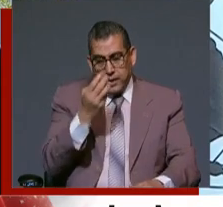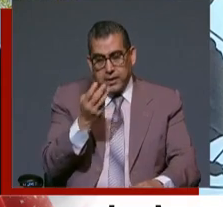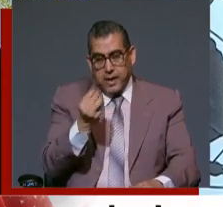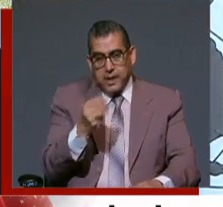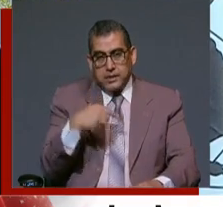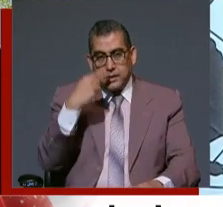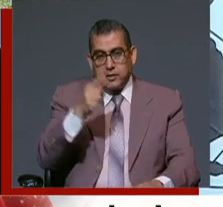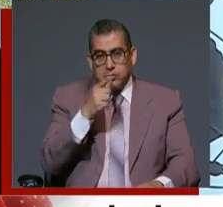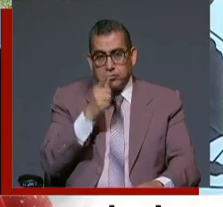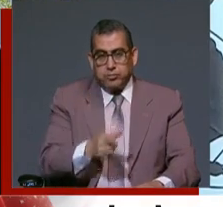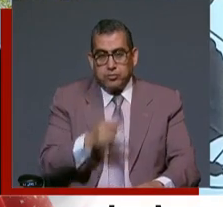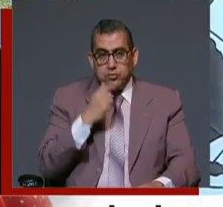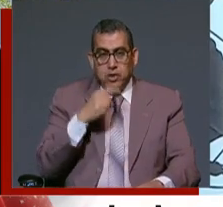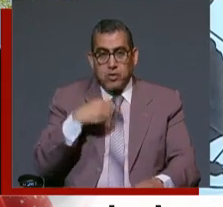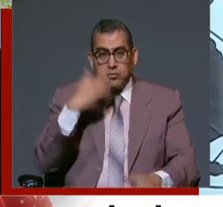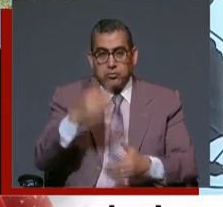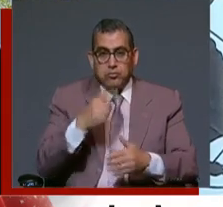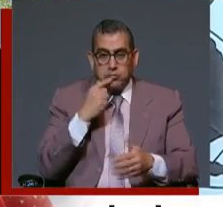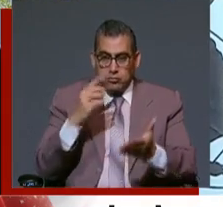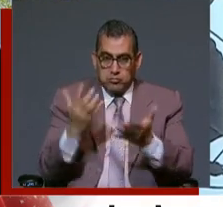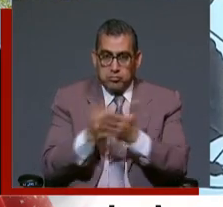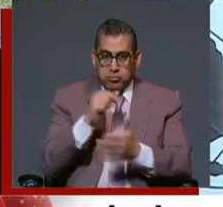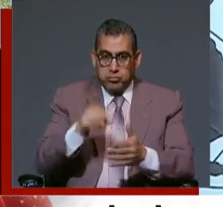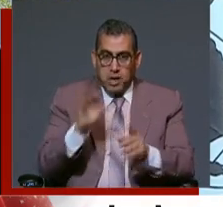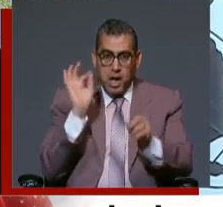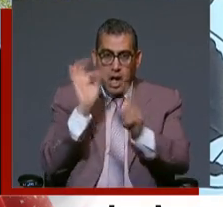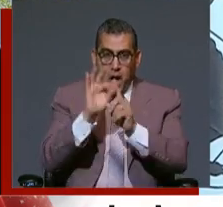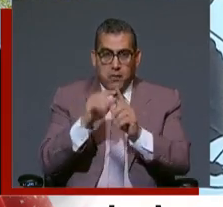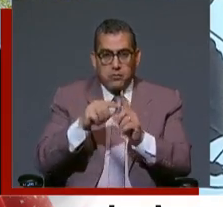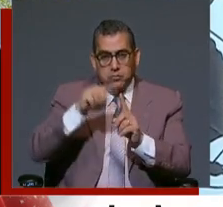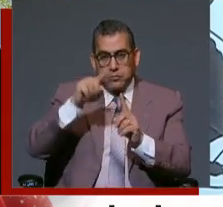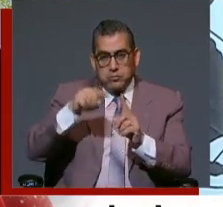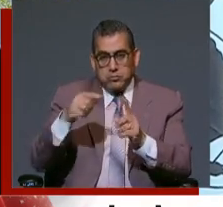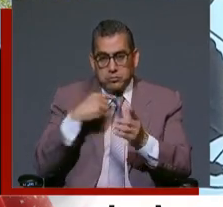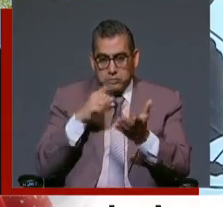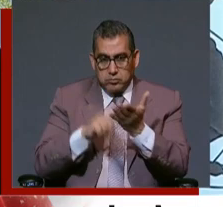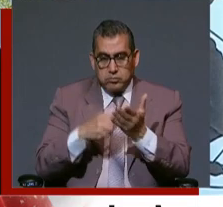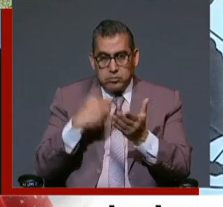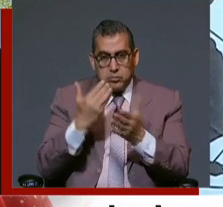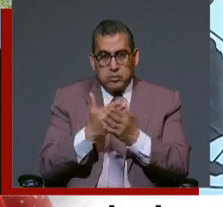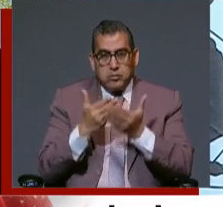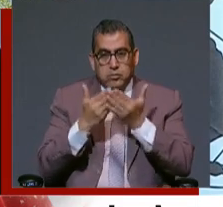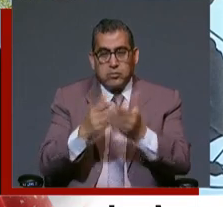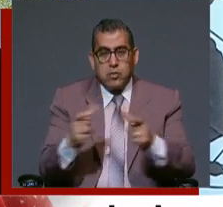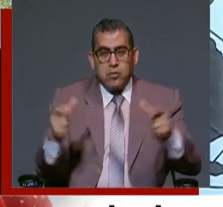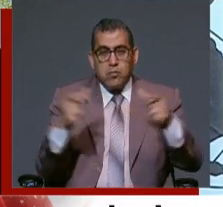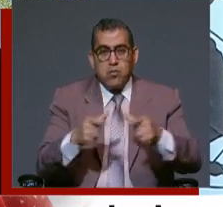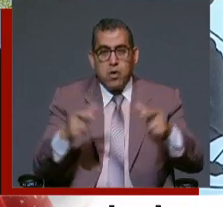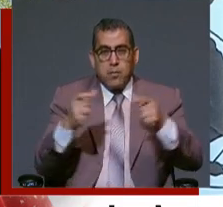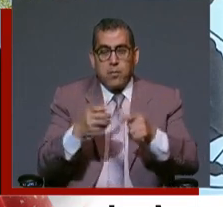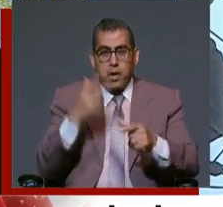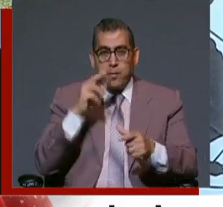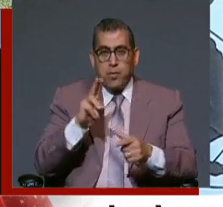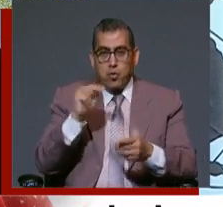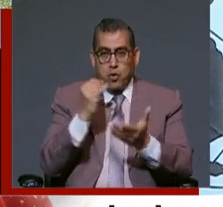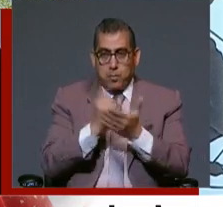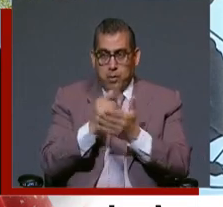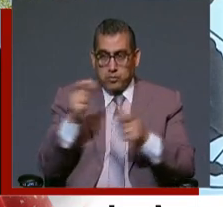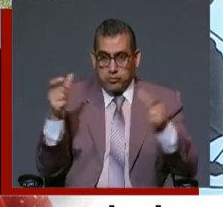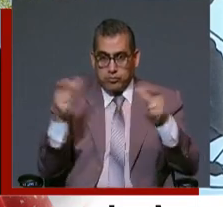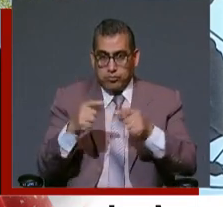الصدد تقدر الإشارة إلى النتائج الإيجابية لمخرجات وتوصيات قمة الأمم